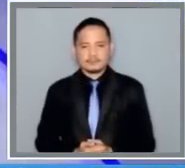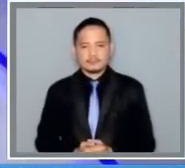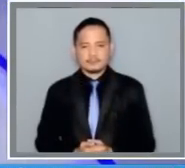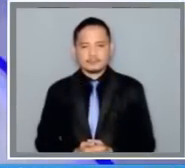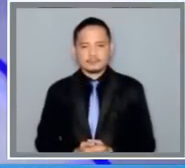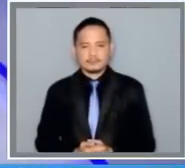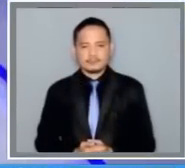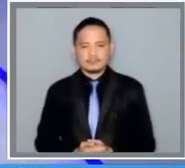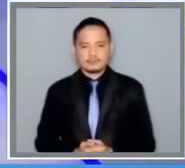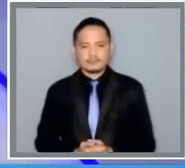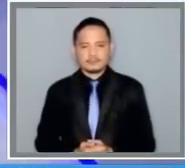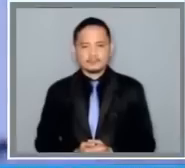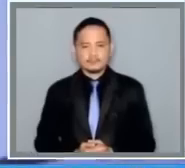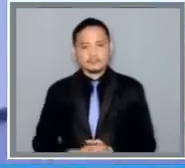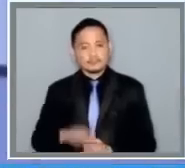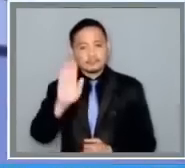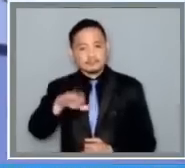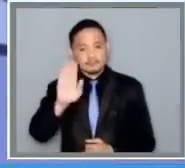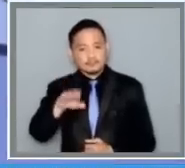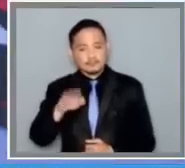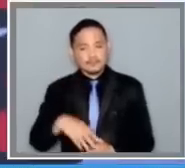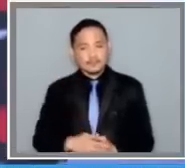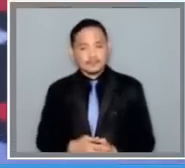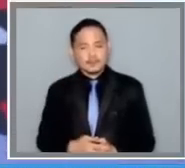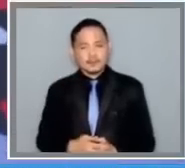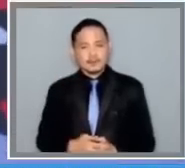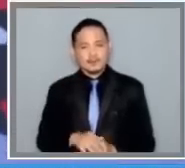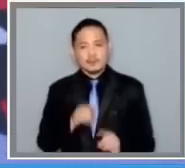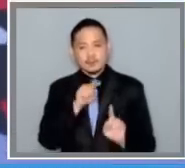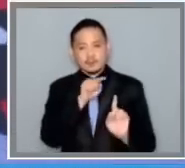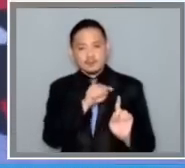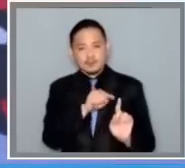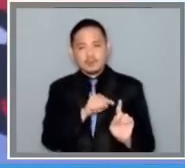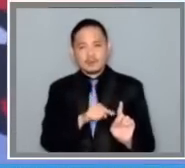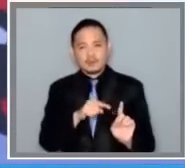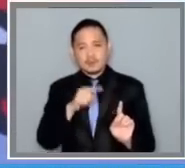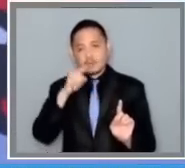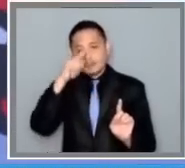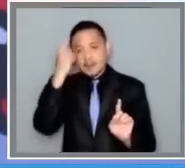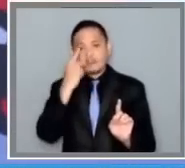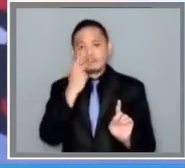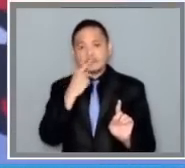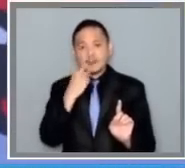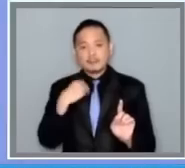Mga mare, priceless ang panibagong achievement ni Blackpink member Lisa.